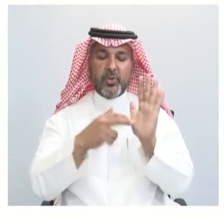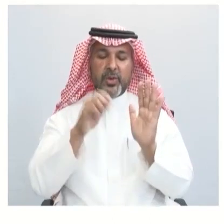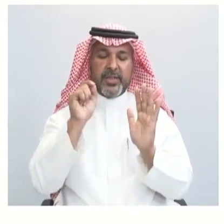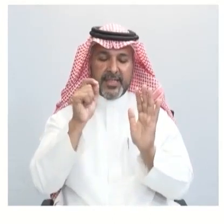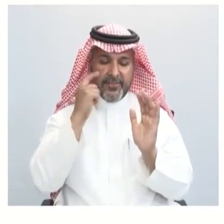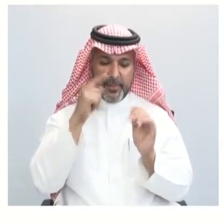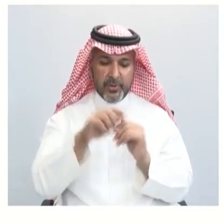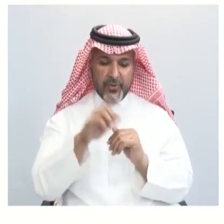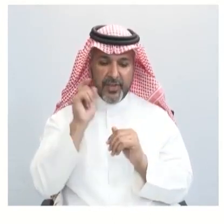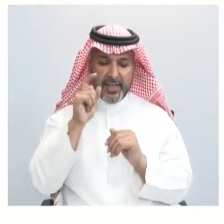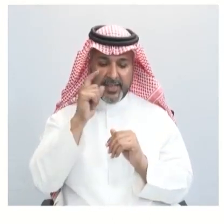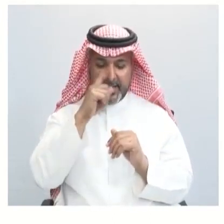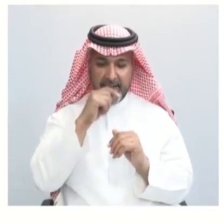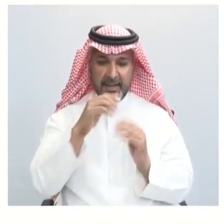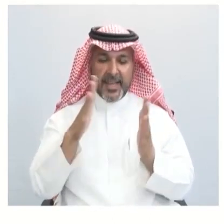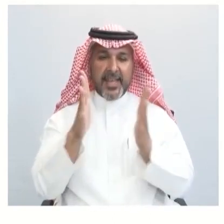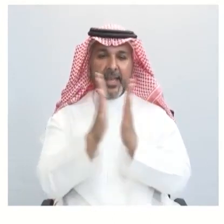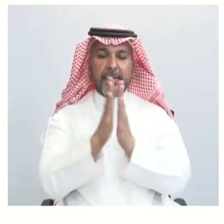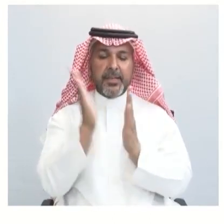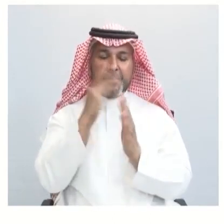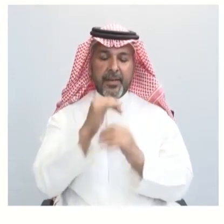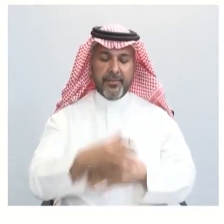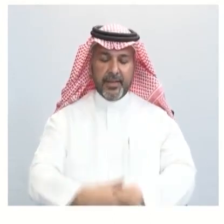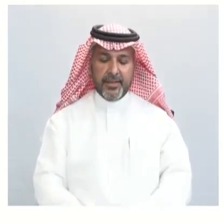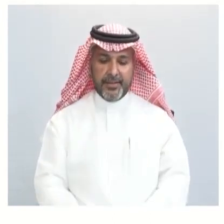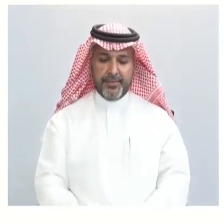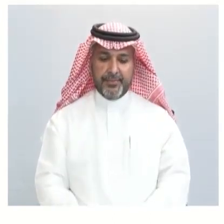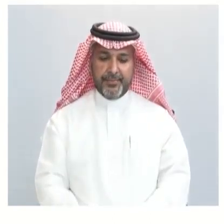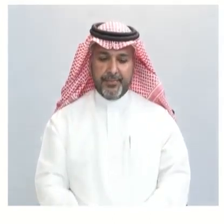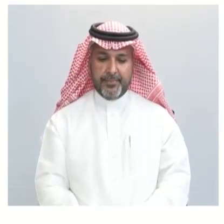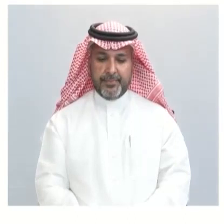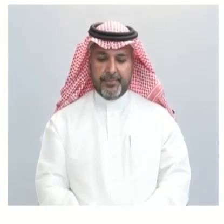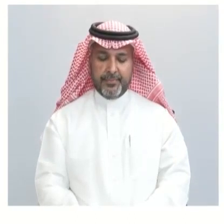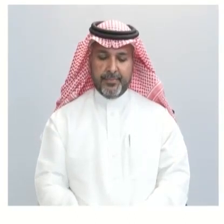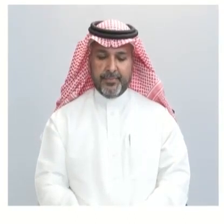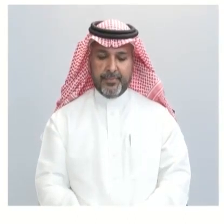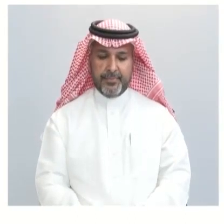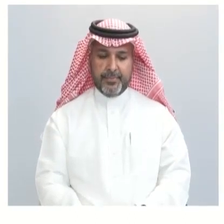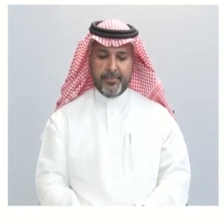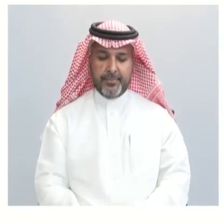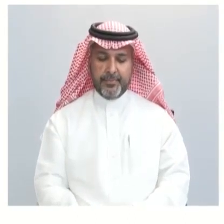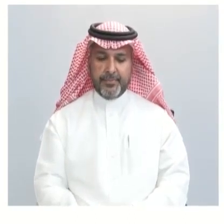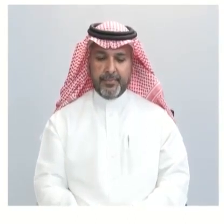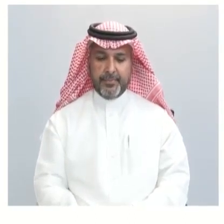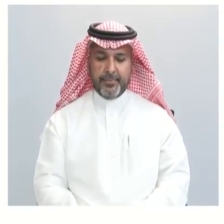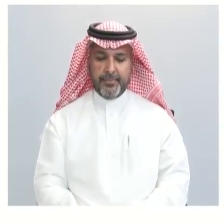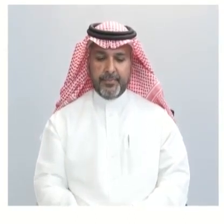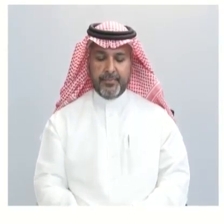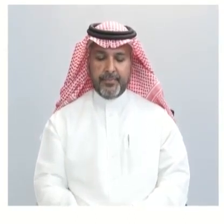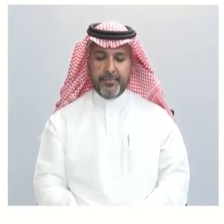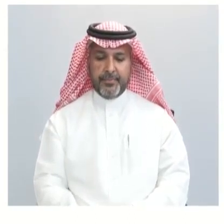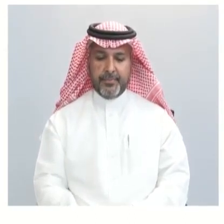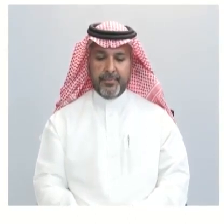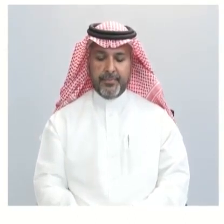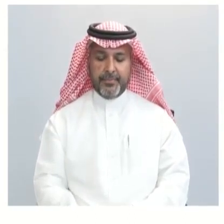هذا الافقي ولا يمسه لذا مد المنحنى الذي رسمته في في اتجاه كل من المحورين اكس وواي